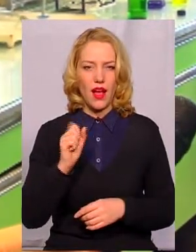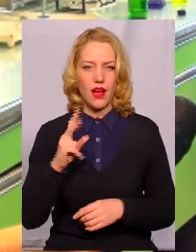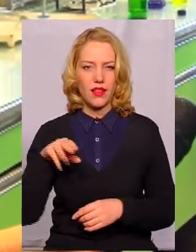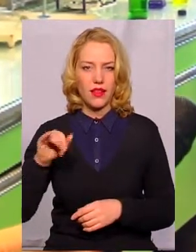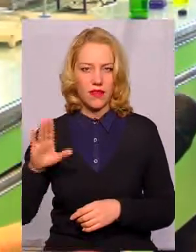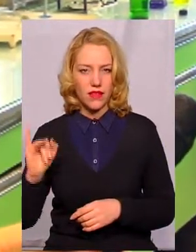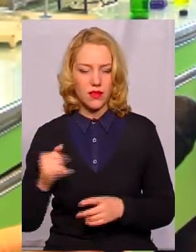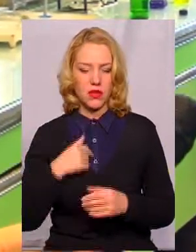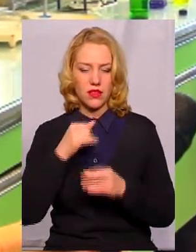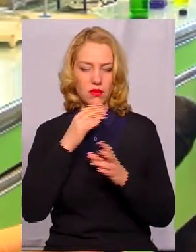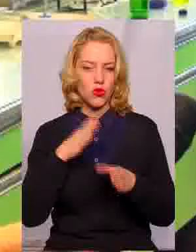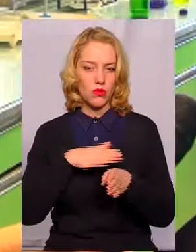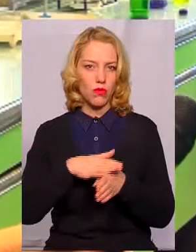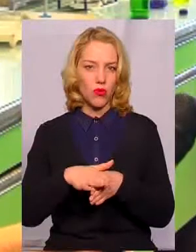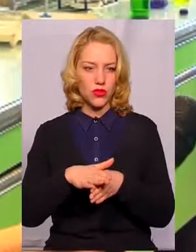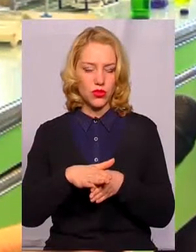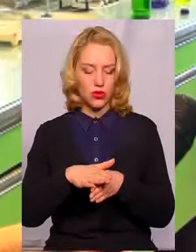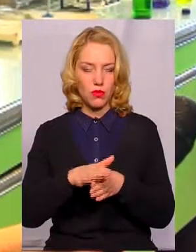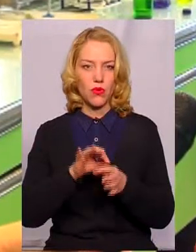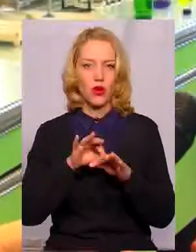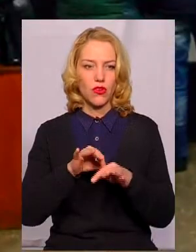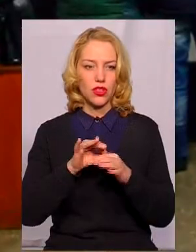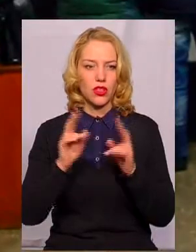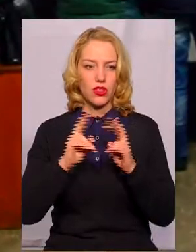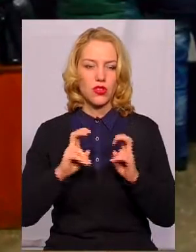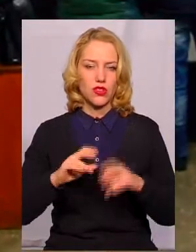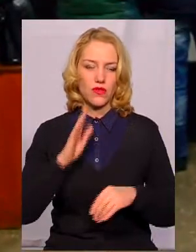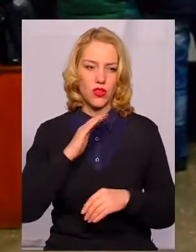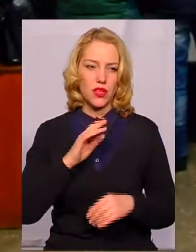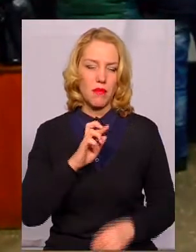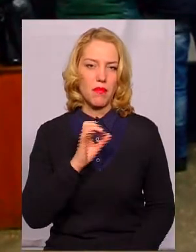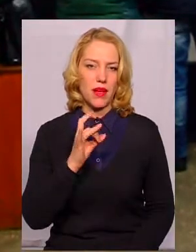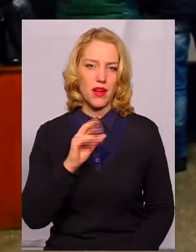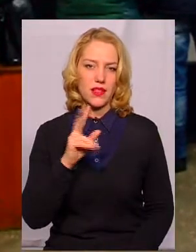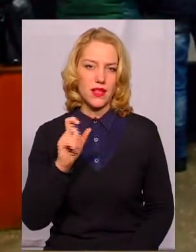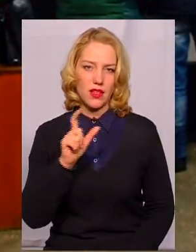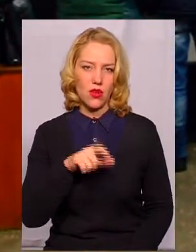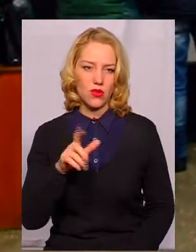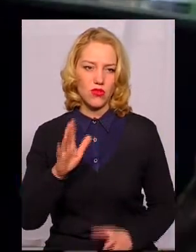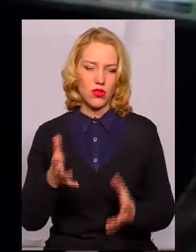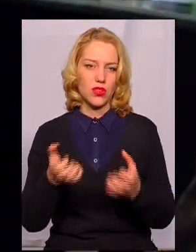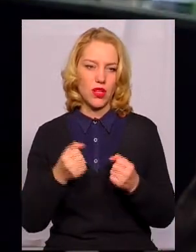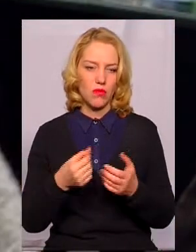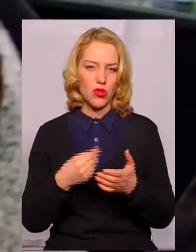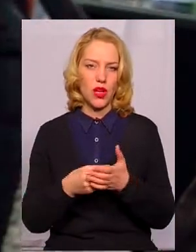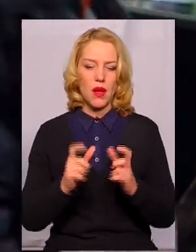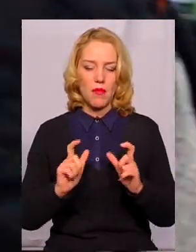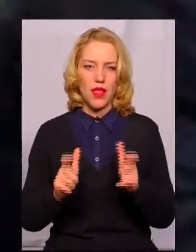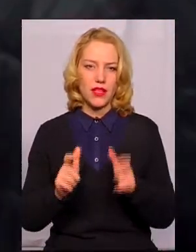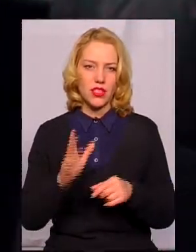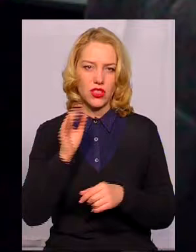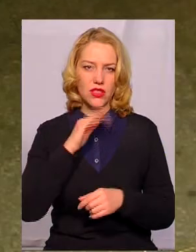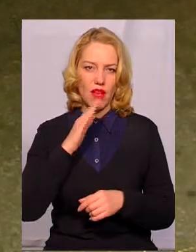повністю проводити дослідження води. Уже в березні хмельничани отримують платіжки за водопостачання та